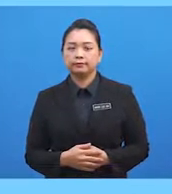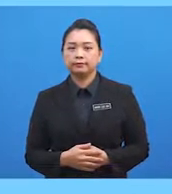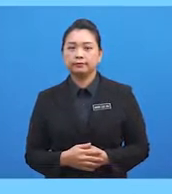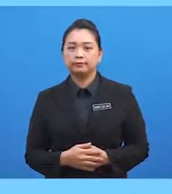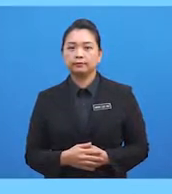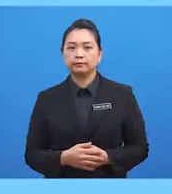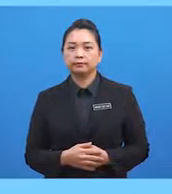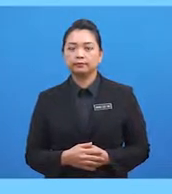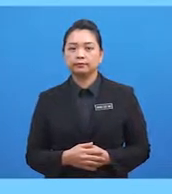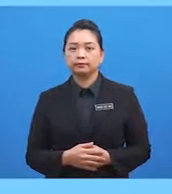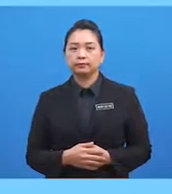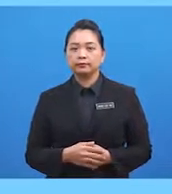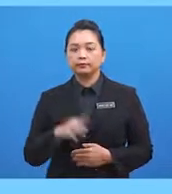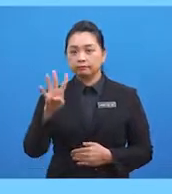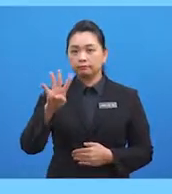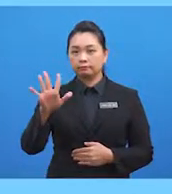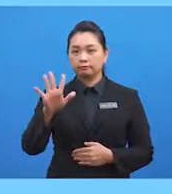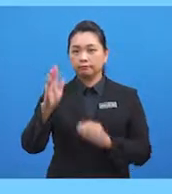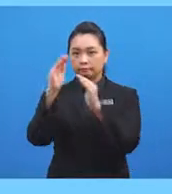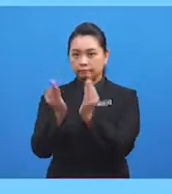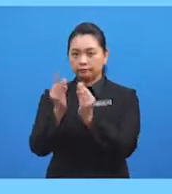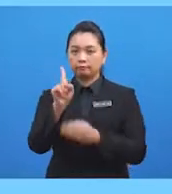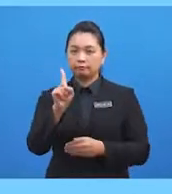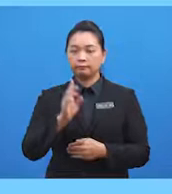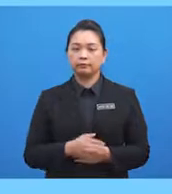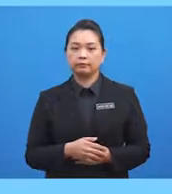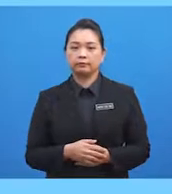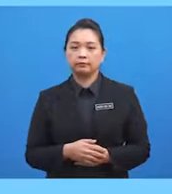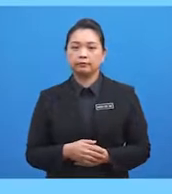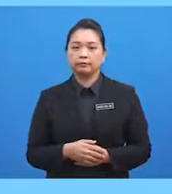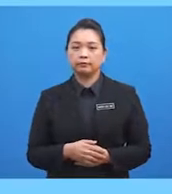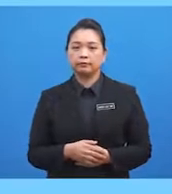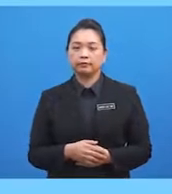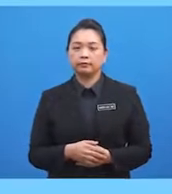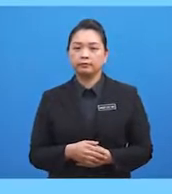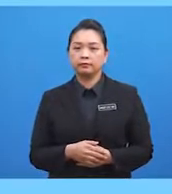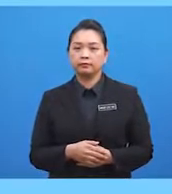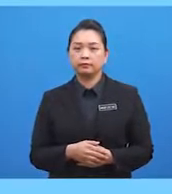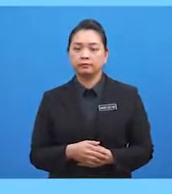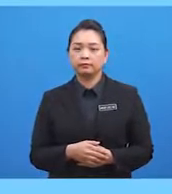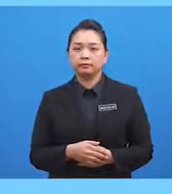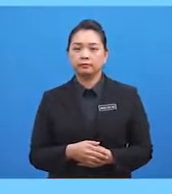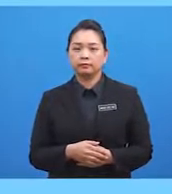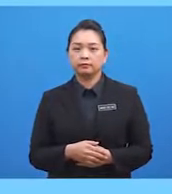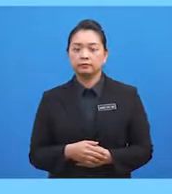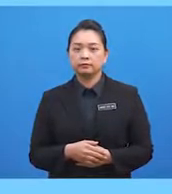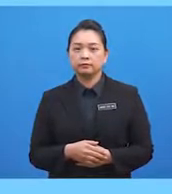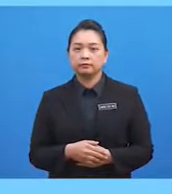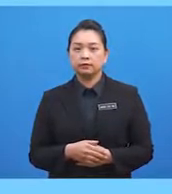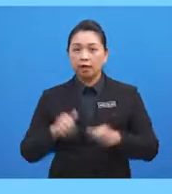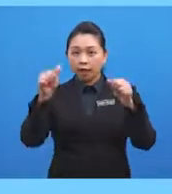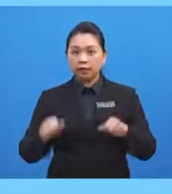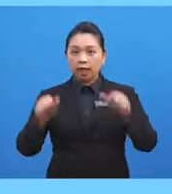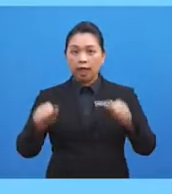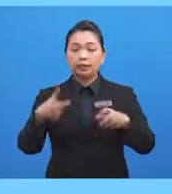Sementara itu, Perkara 45 Sub Perkara 1 memperuntukkan tentang keahlian